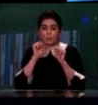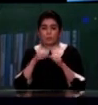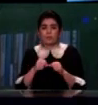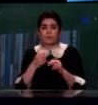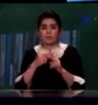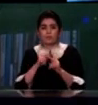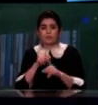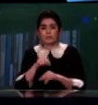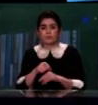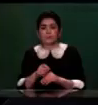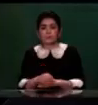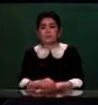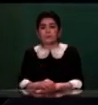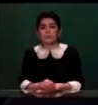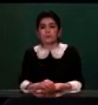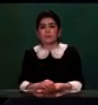mumkin ekan.